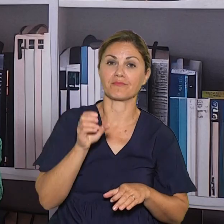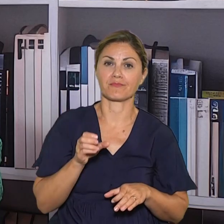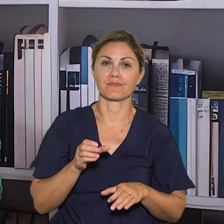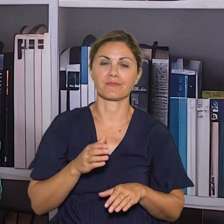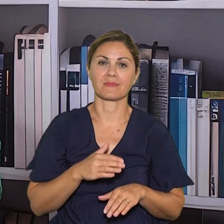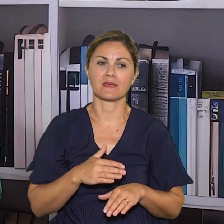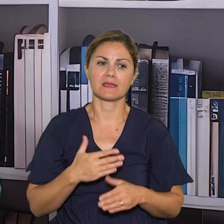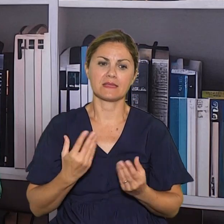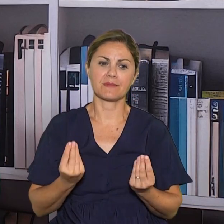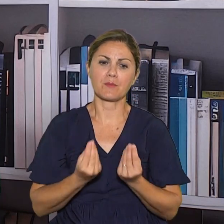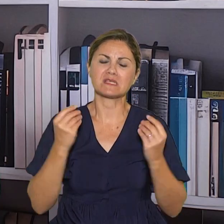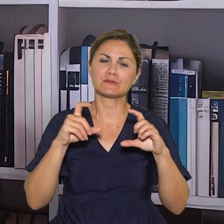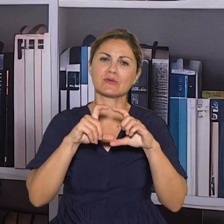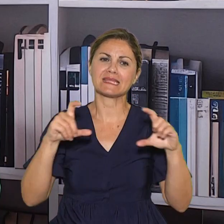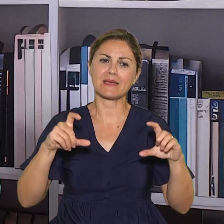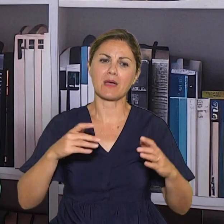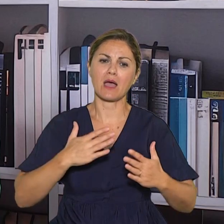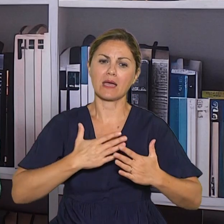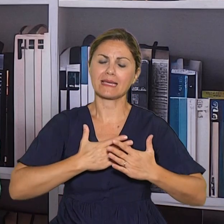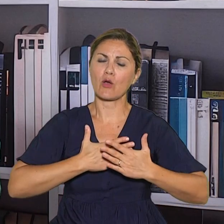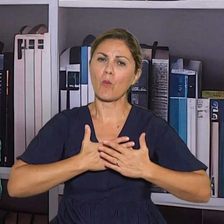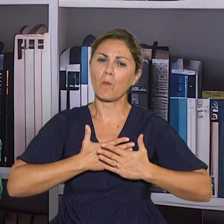knjige samopomoći,